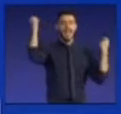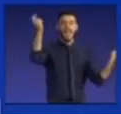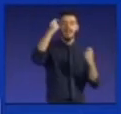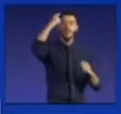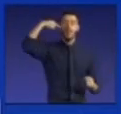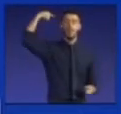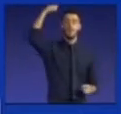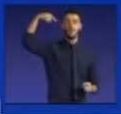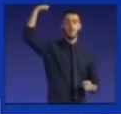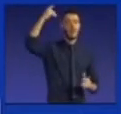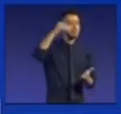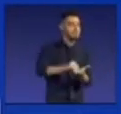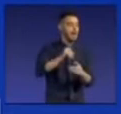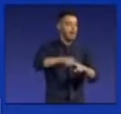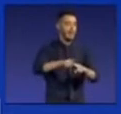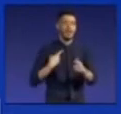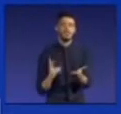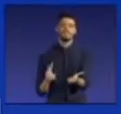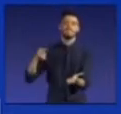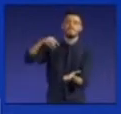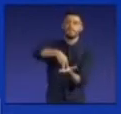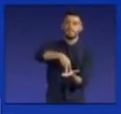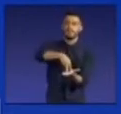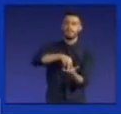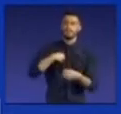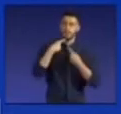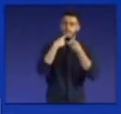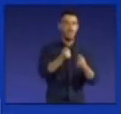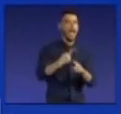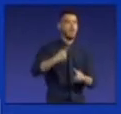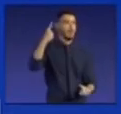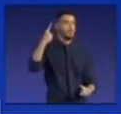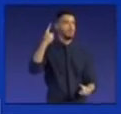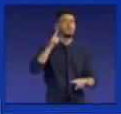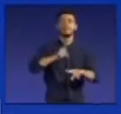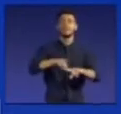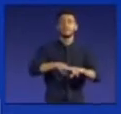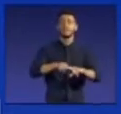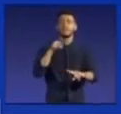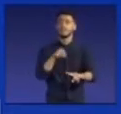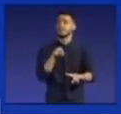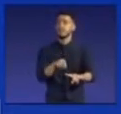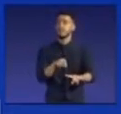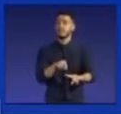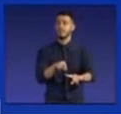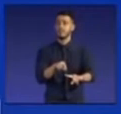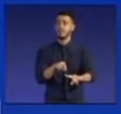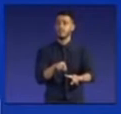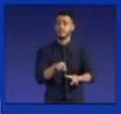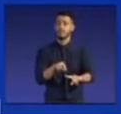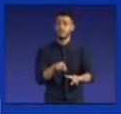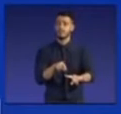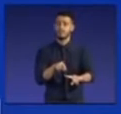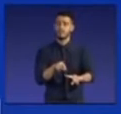συμφέροντα και τους πρωταγωνιστές να προσπαθούν να καλυφθούν με τον ΑΒ τρόπο πολιτικά. Πάντως, άμα τελειώσουν οι διαδικασίες γρήγορα στη